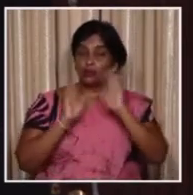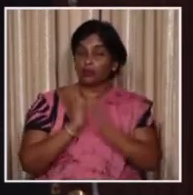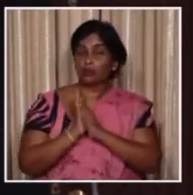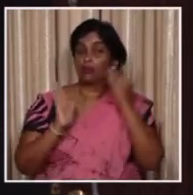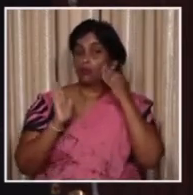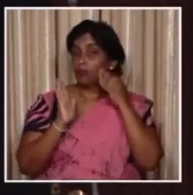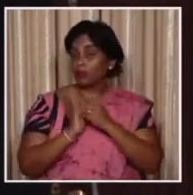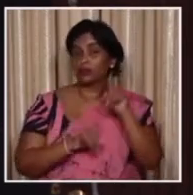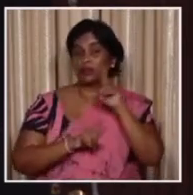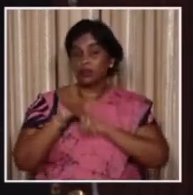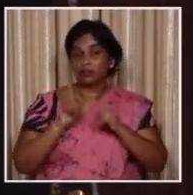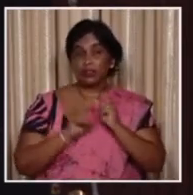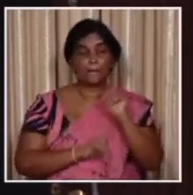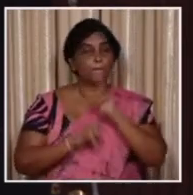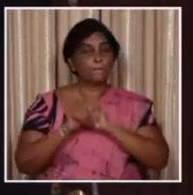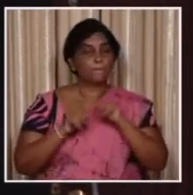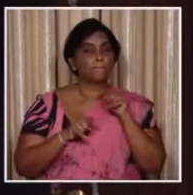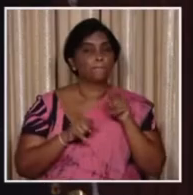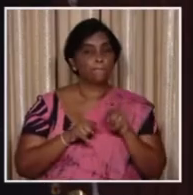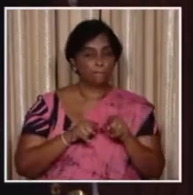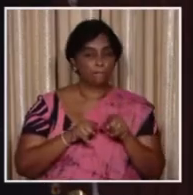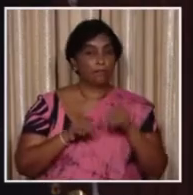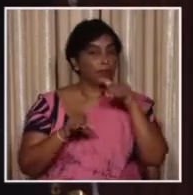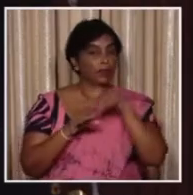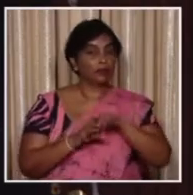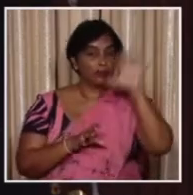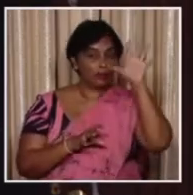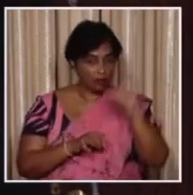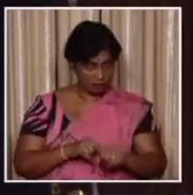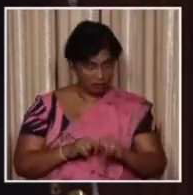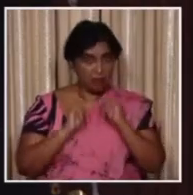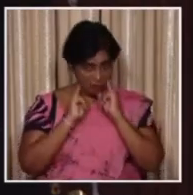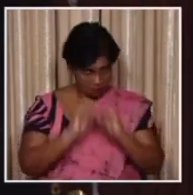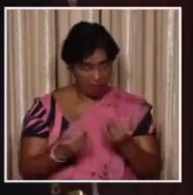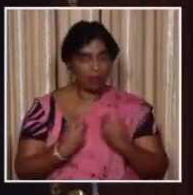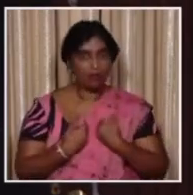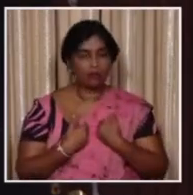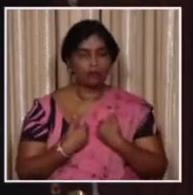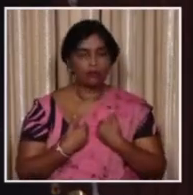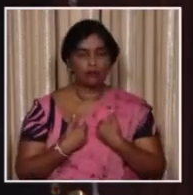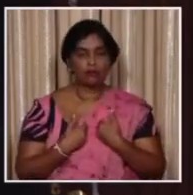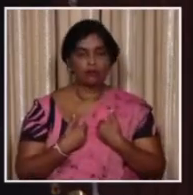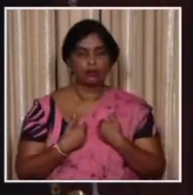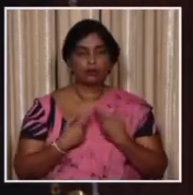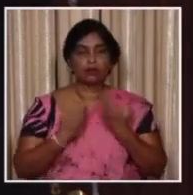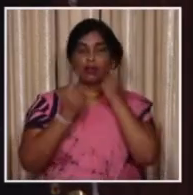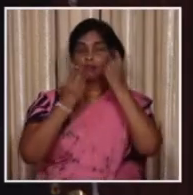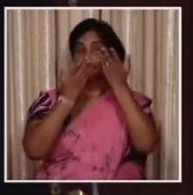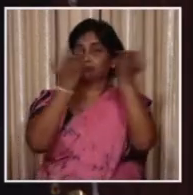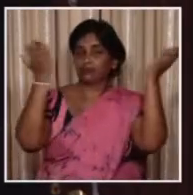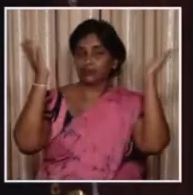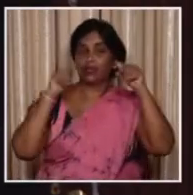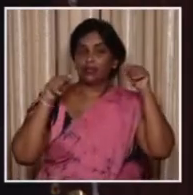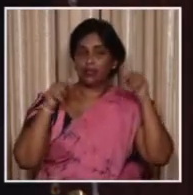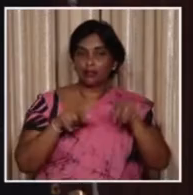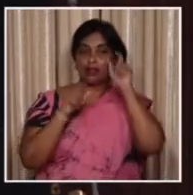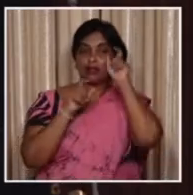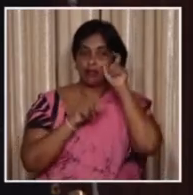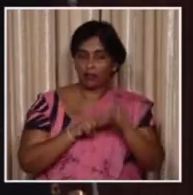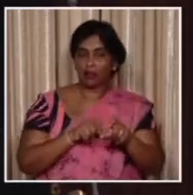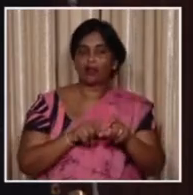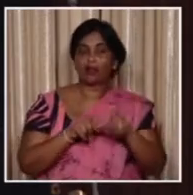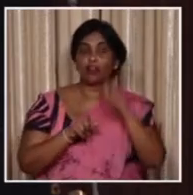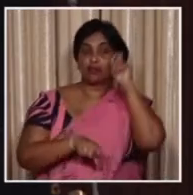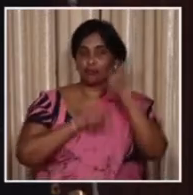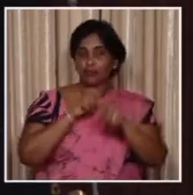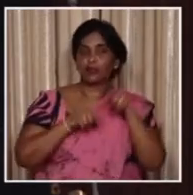පිළිබඳව කතාව පාර්ලිමේන්තුව තුලට ගෙනෙමද කාලකන්ණි කතාව කියලා කියන්නේ මේ ගැලරියේ අදත් බලාගෙන ඉන්න මේ